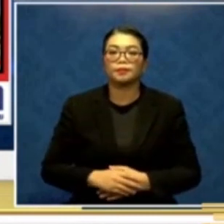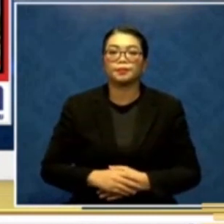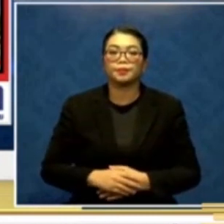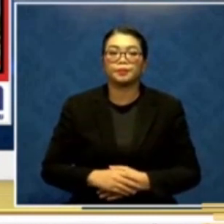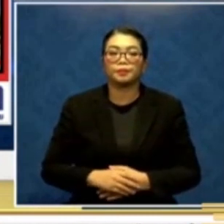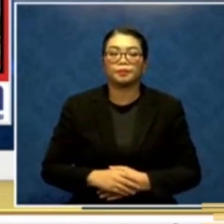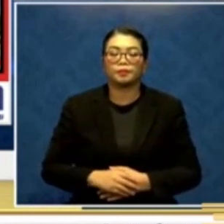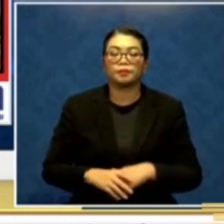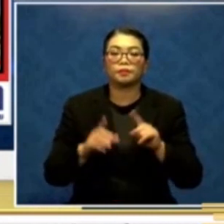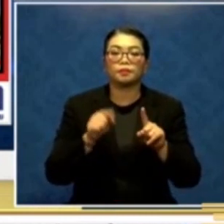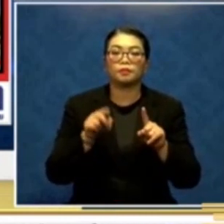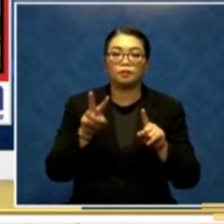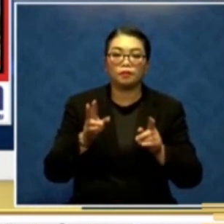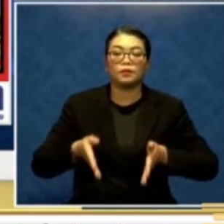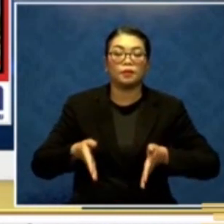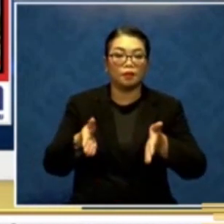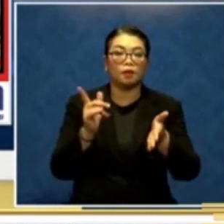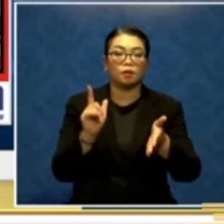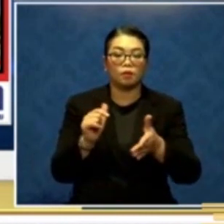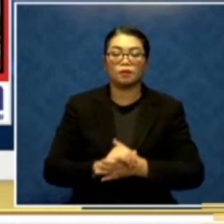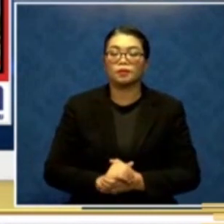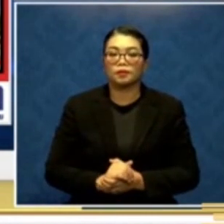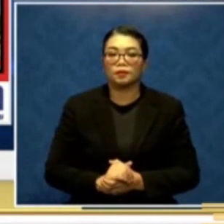1.2ทางหลวงหมายเลข 2